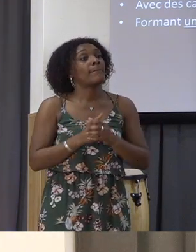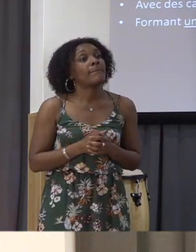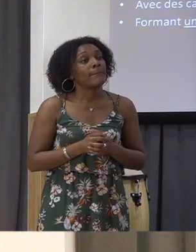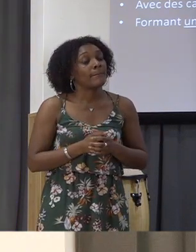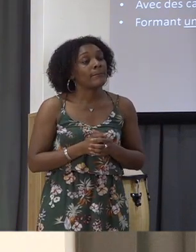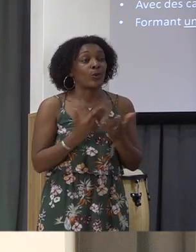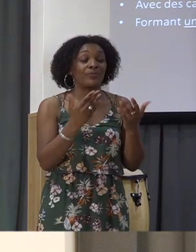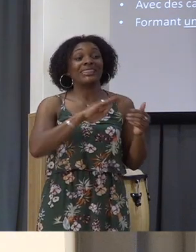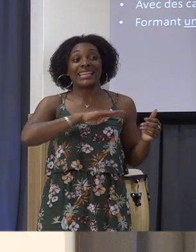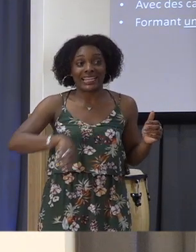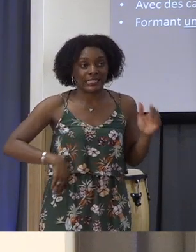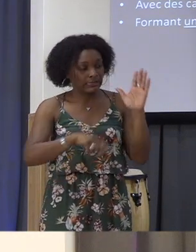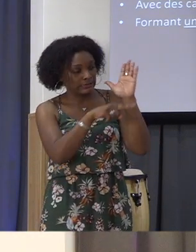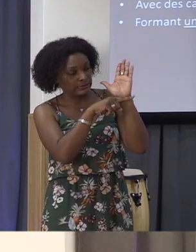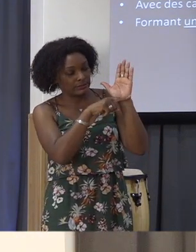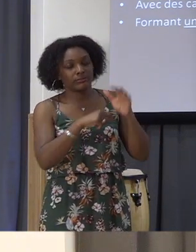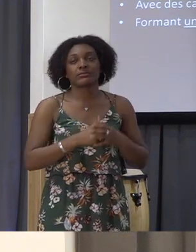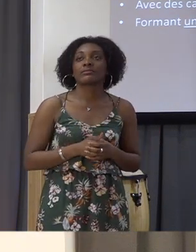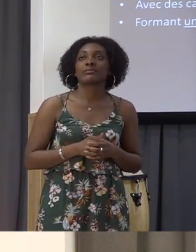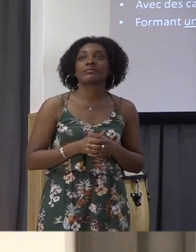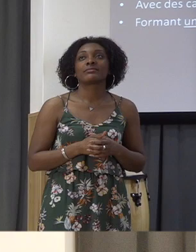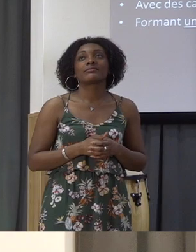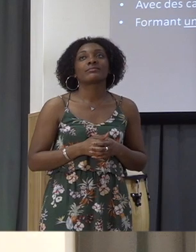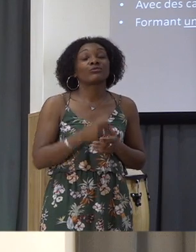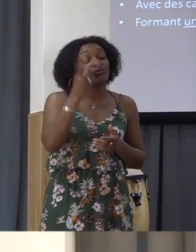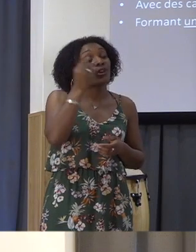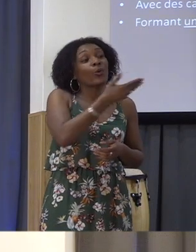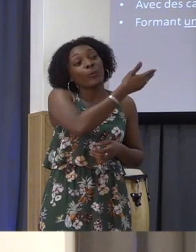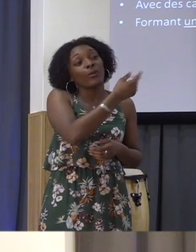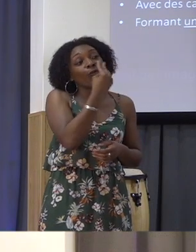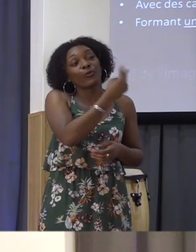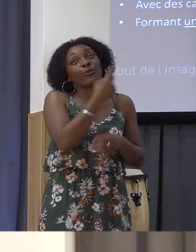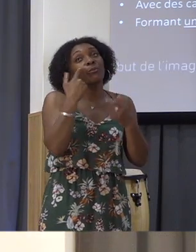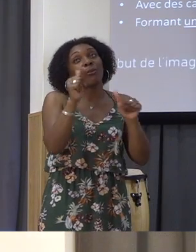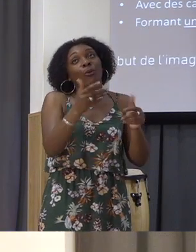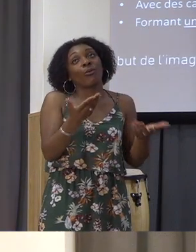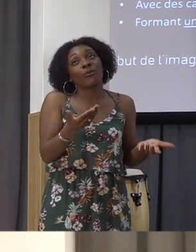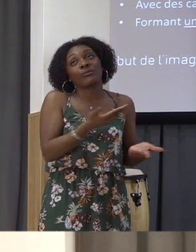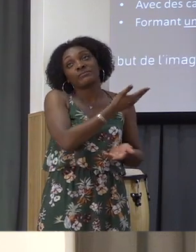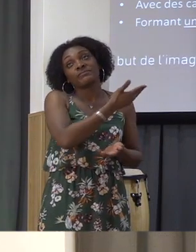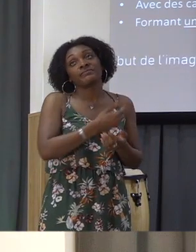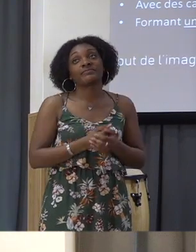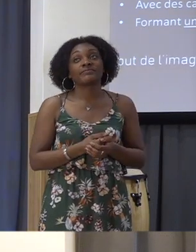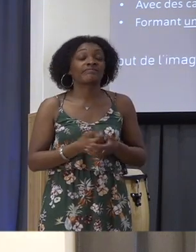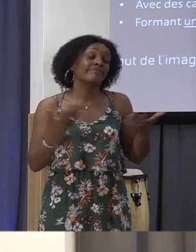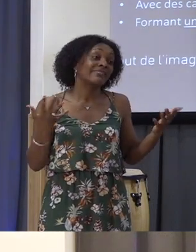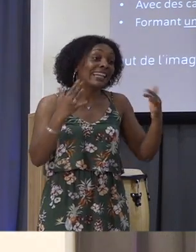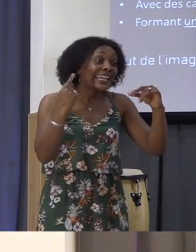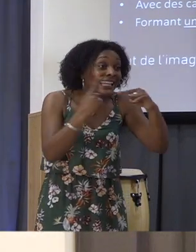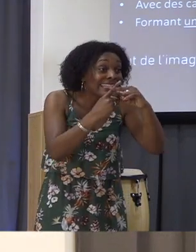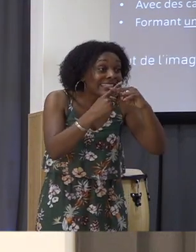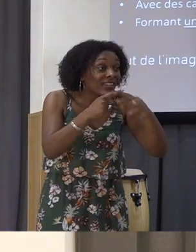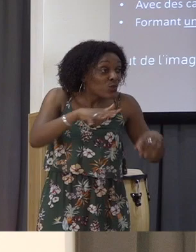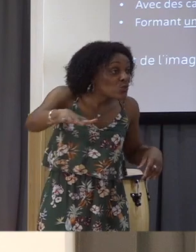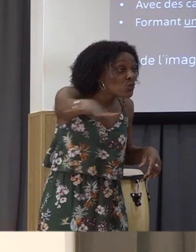Et le dernier point, mais vous l'avez compris depuis que je fais l'allusion, c'est que l'Église,